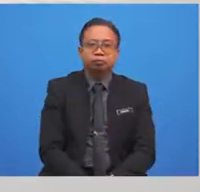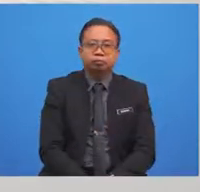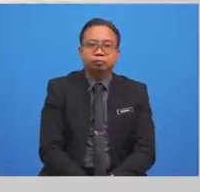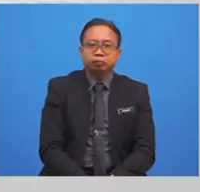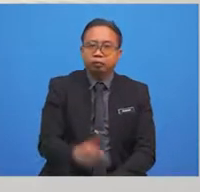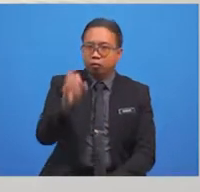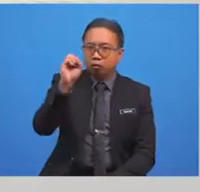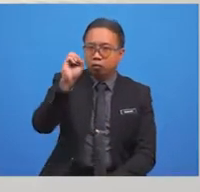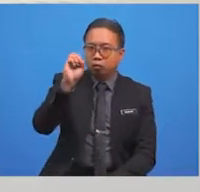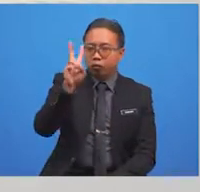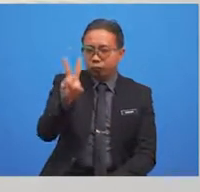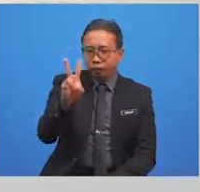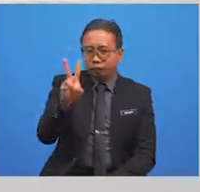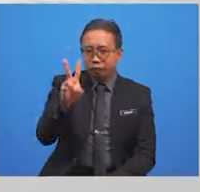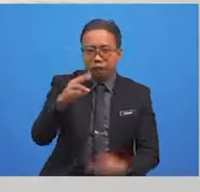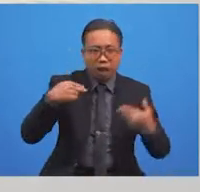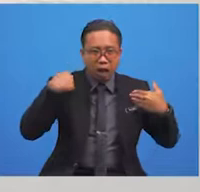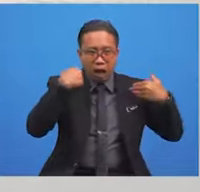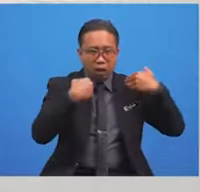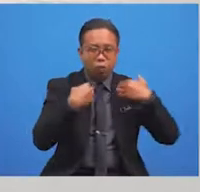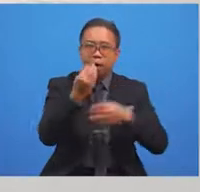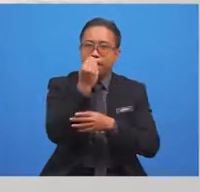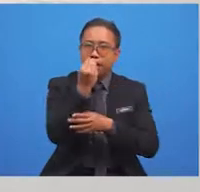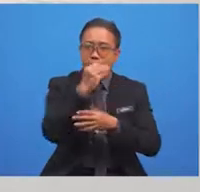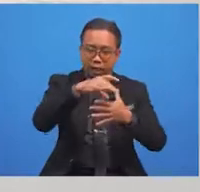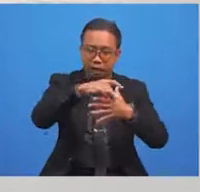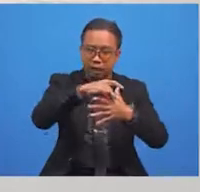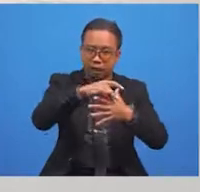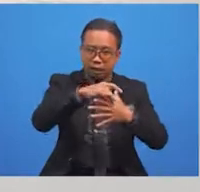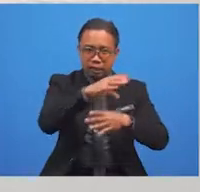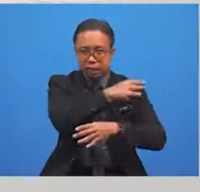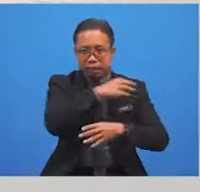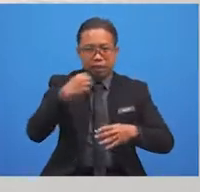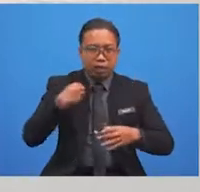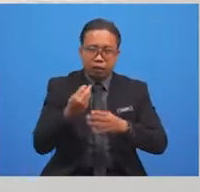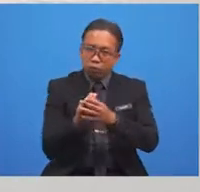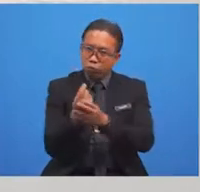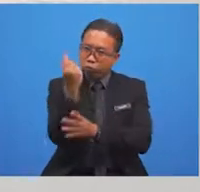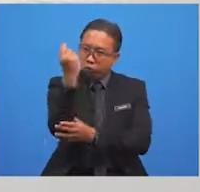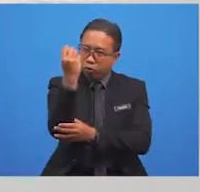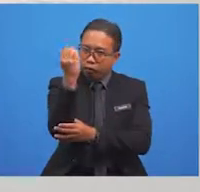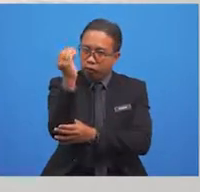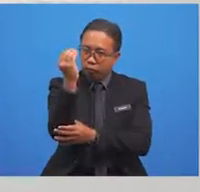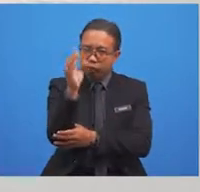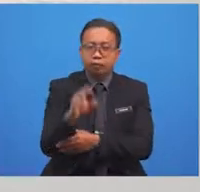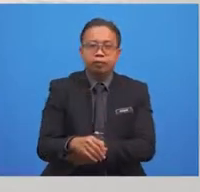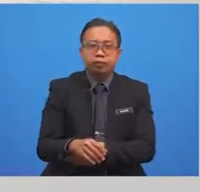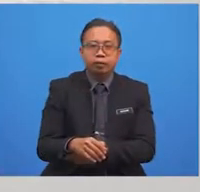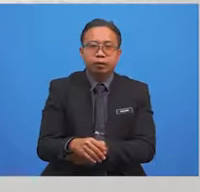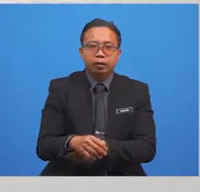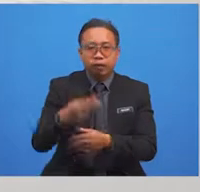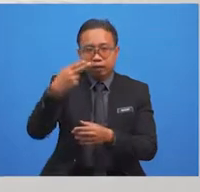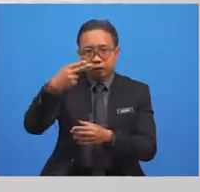Omnivore, iaitu haiwan yang memakan daging dan tumbuh-tumbuhan. Herbivore